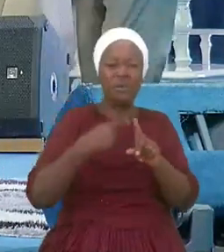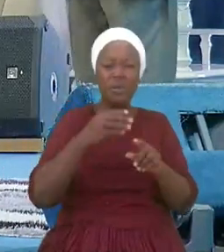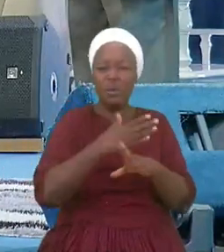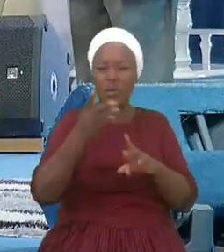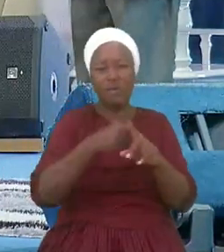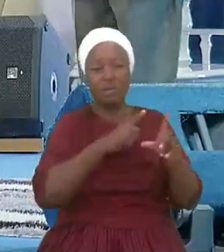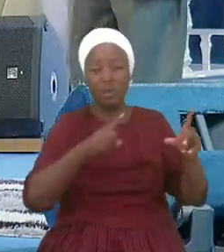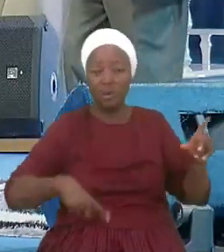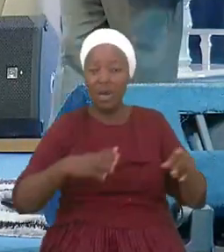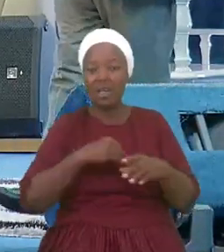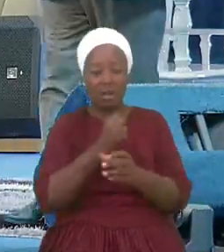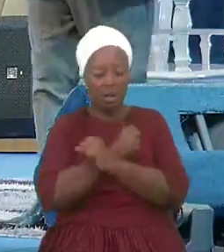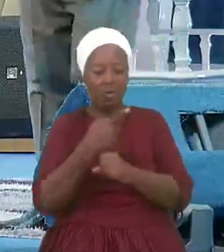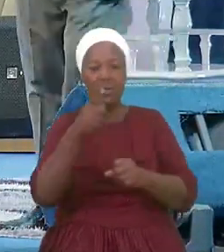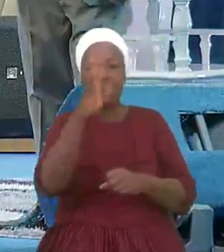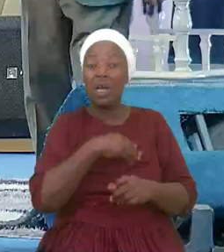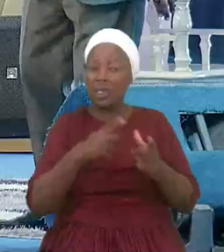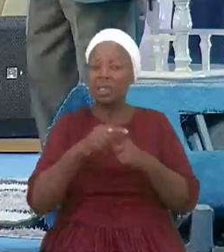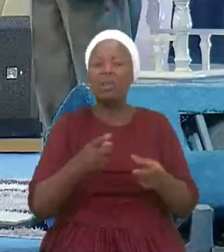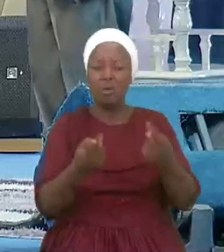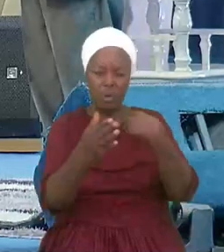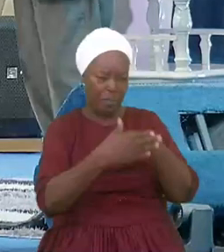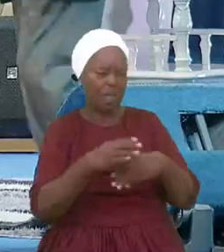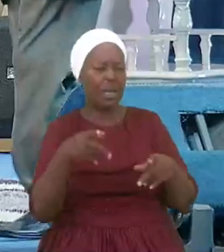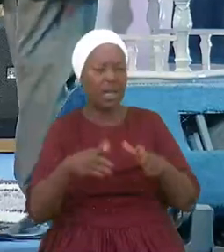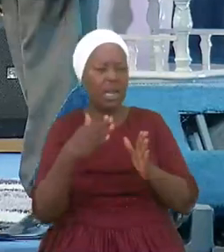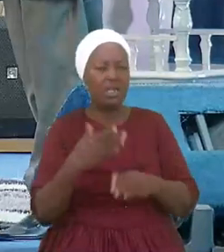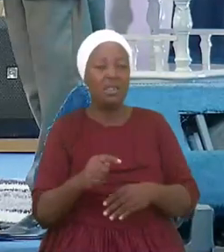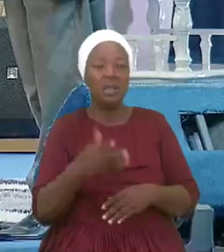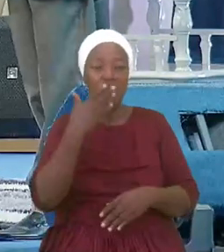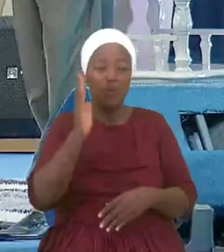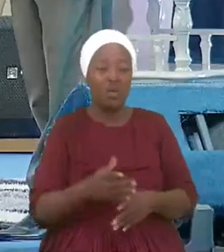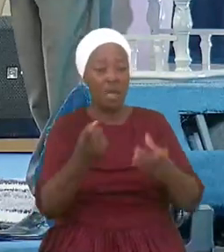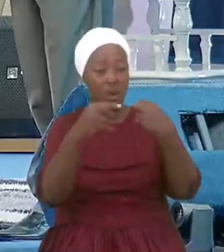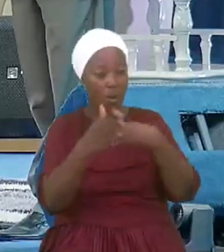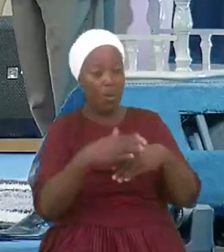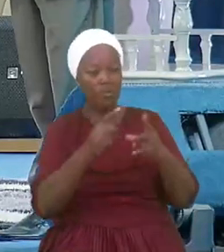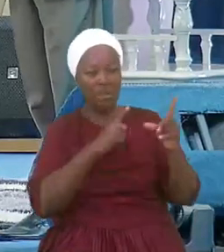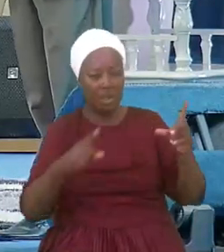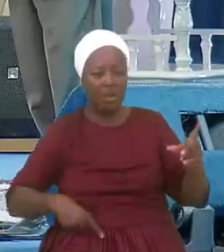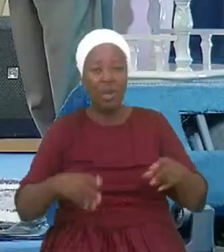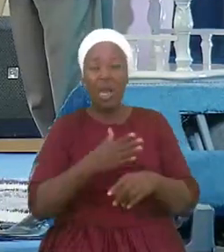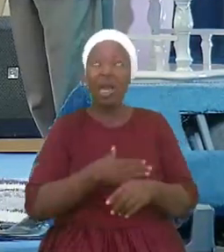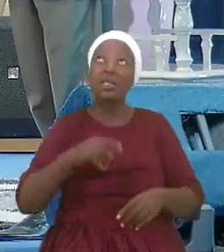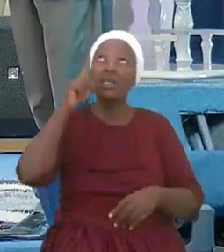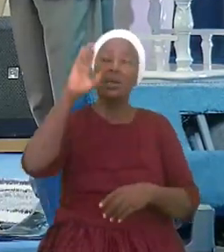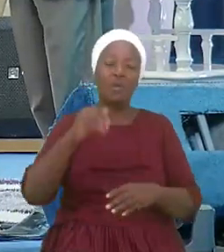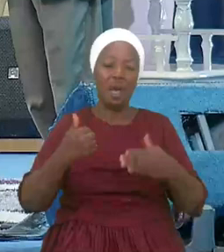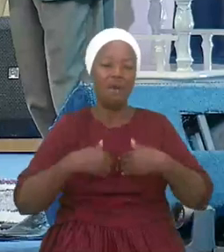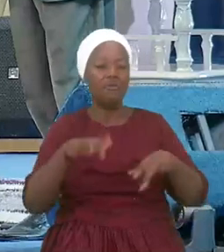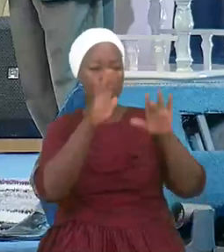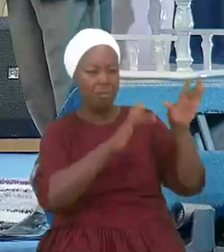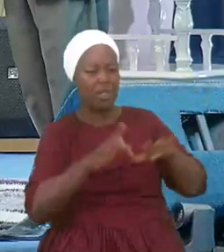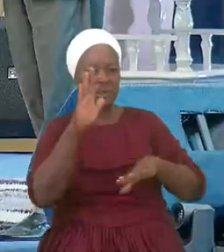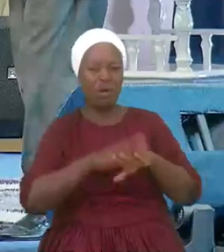se penser la personne s'éloignait de loin de Dieu et de Son amour mais c'est dit que qu'il que le